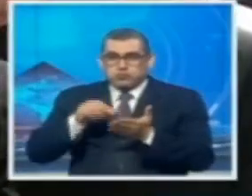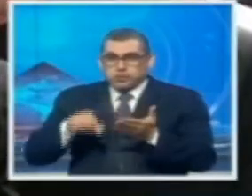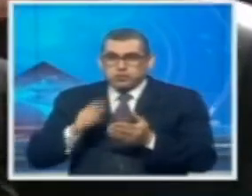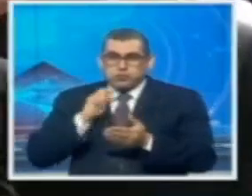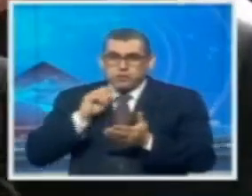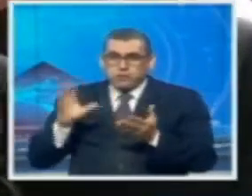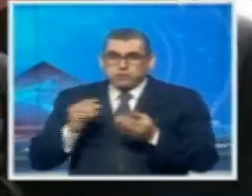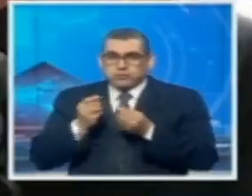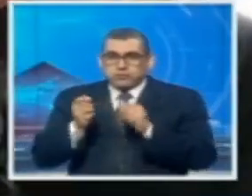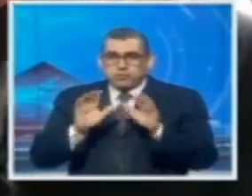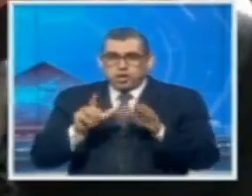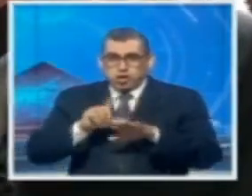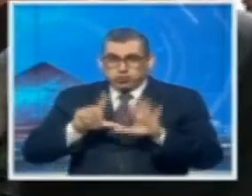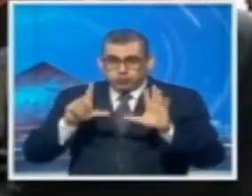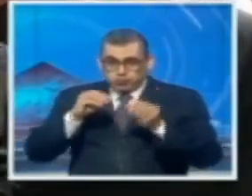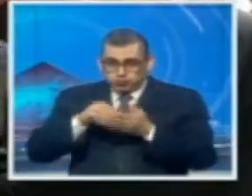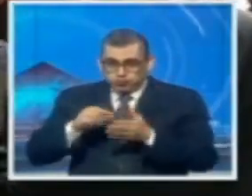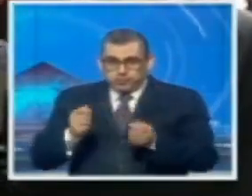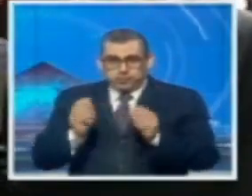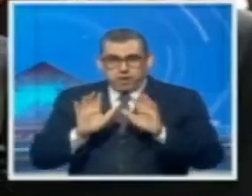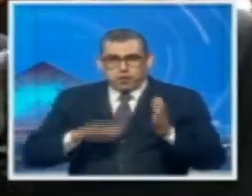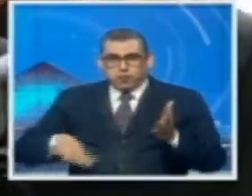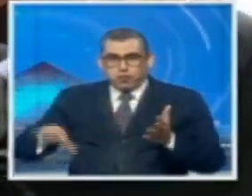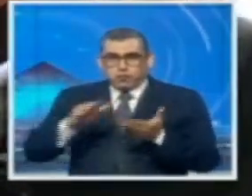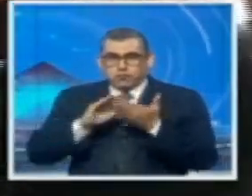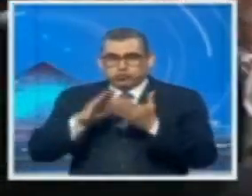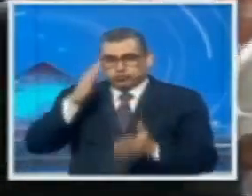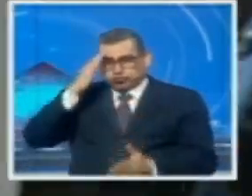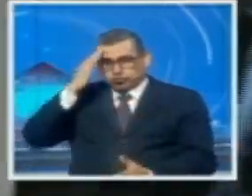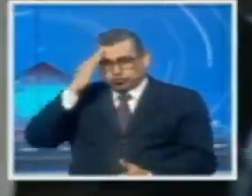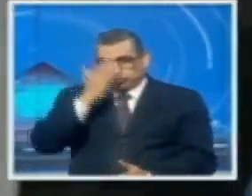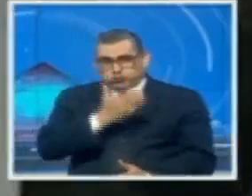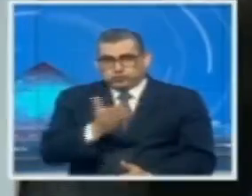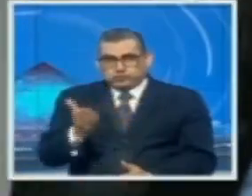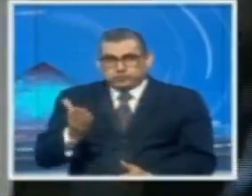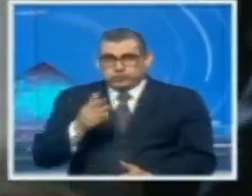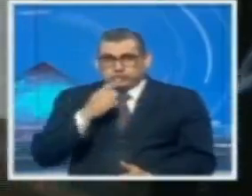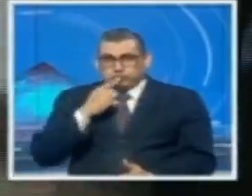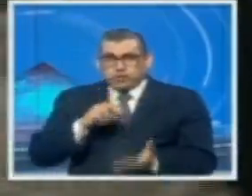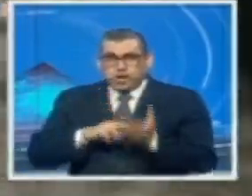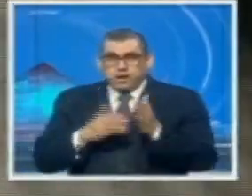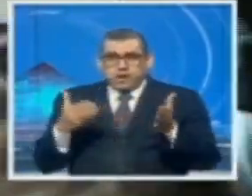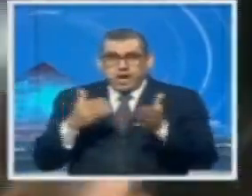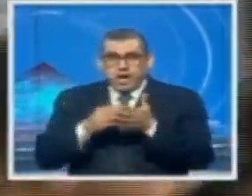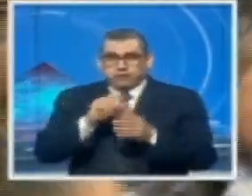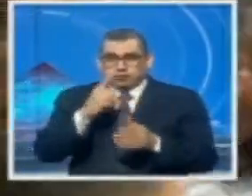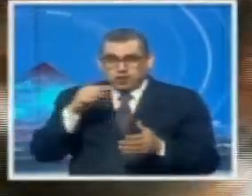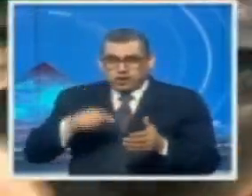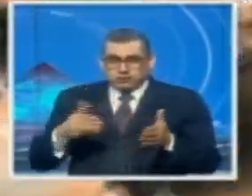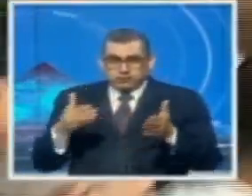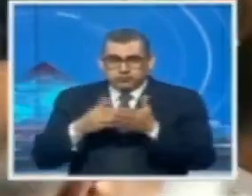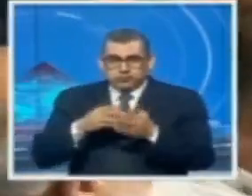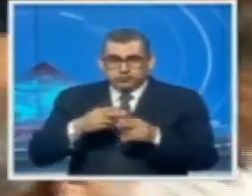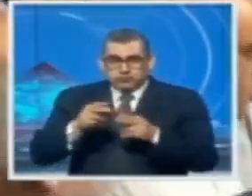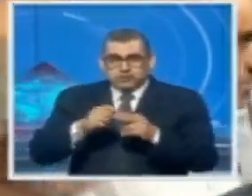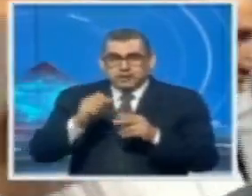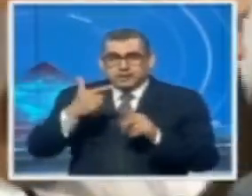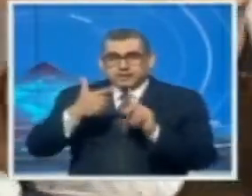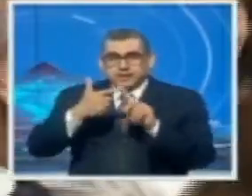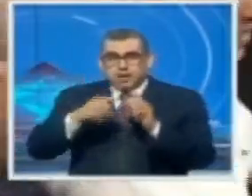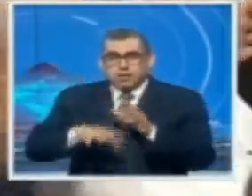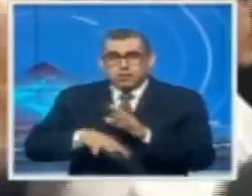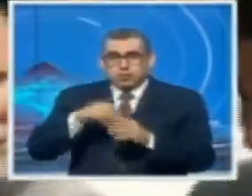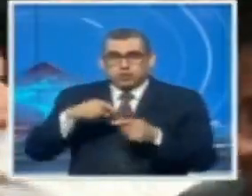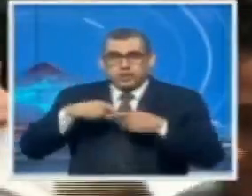المحافظة، أنا بشكرهم فعلا، بشكر الشركة المشجعة. ومع نهاية الشهر الحالي سوف تبدأ المرحلة الثانية من مشروع